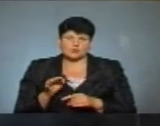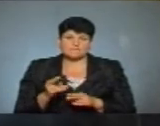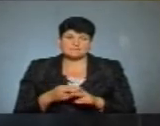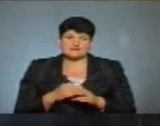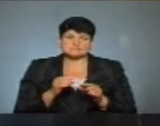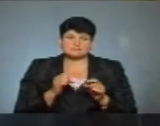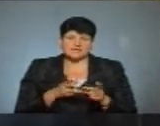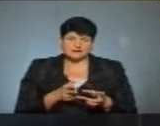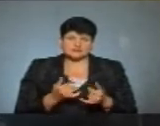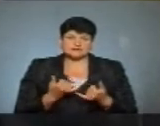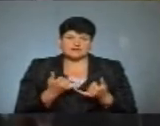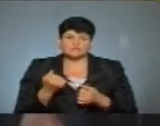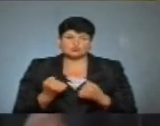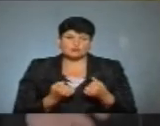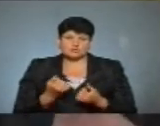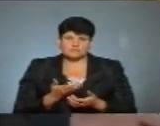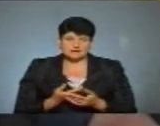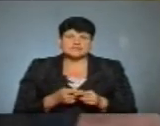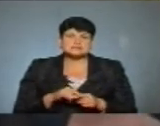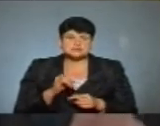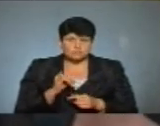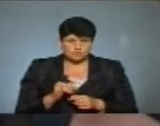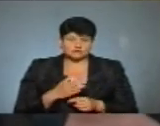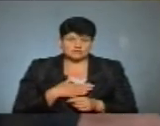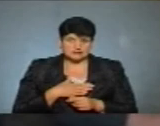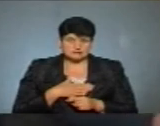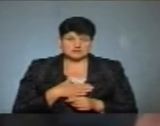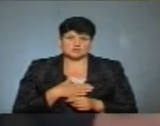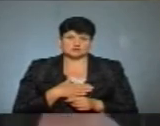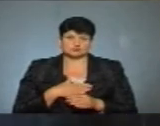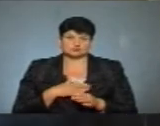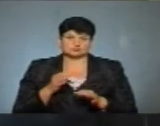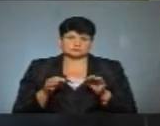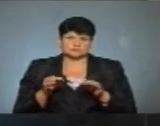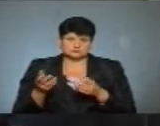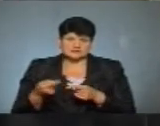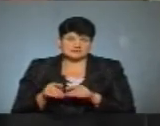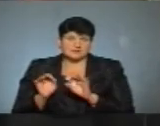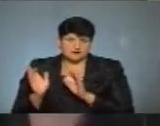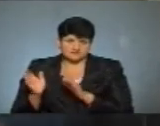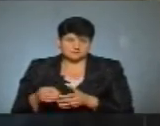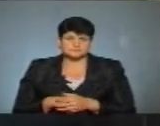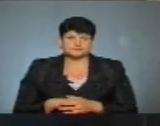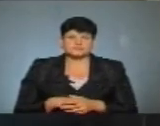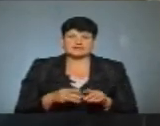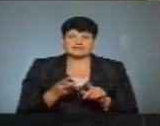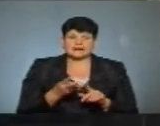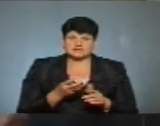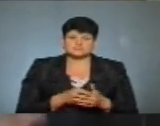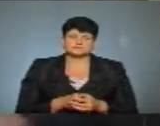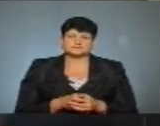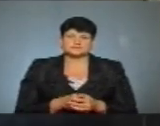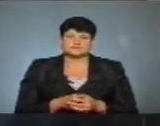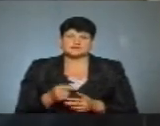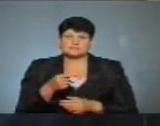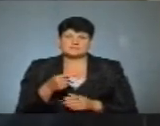щодо автомобілів. І це погано для нашого навколишнього середовища, це правда. І третє – мінус